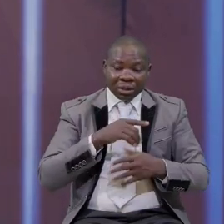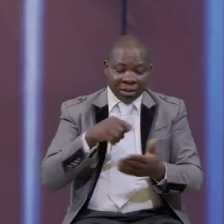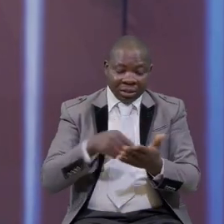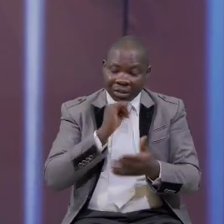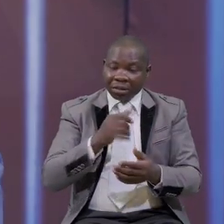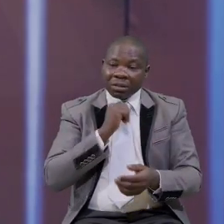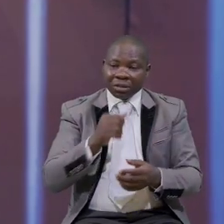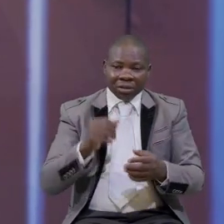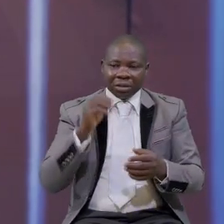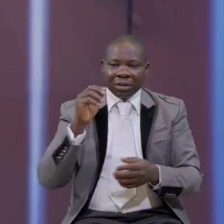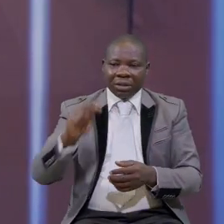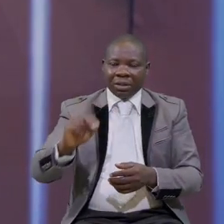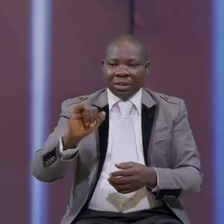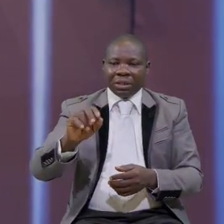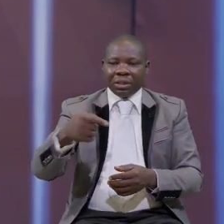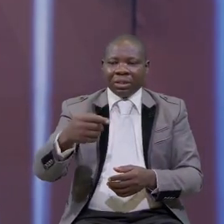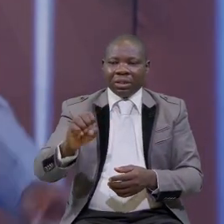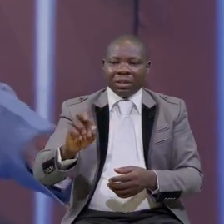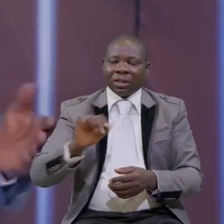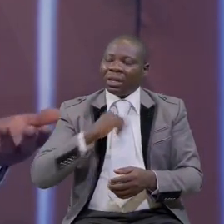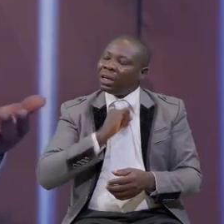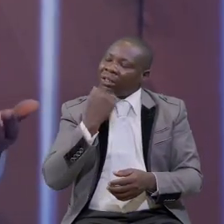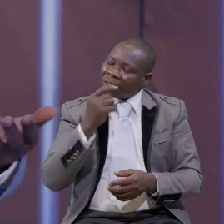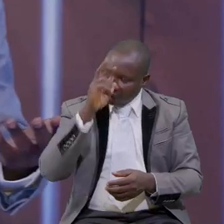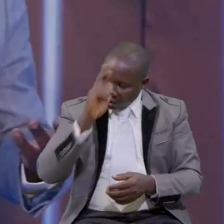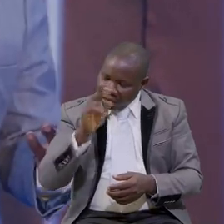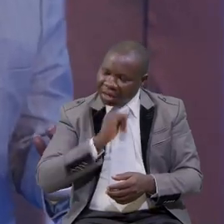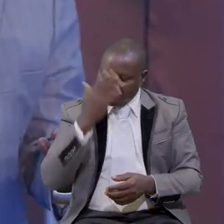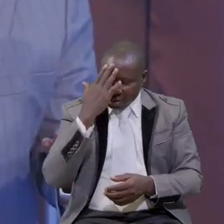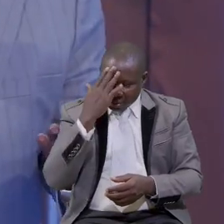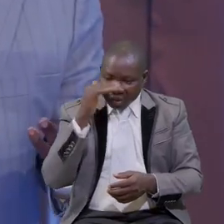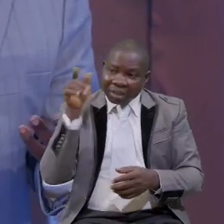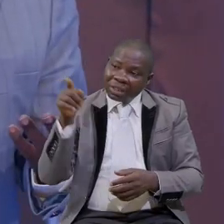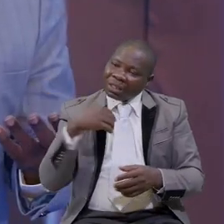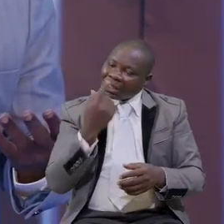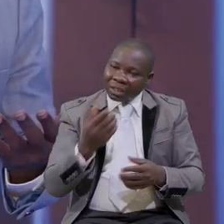ici c'est pas le Nigeria, j'ai dit oui, je sais. Il dit, ici,